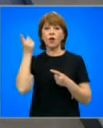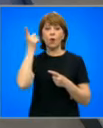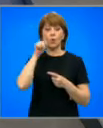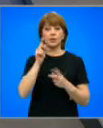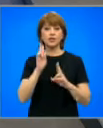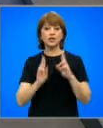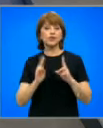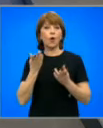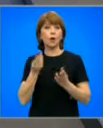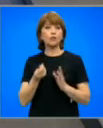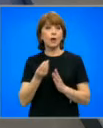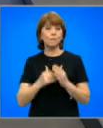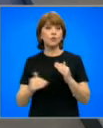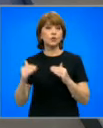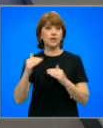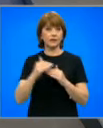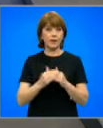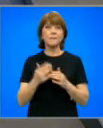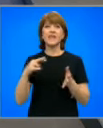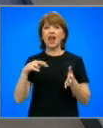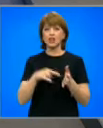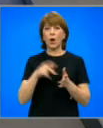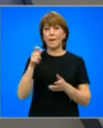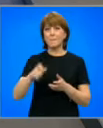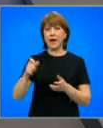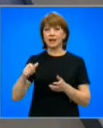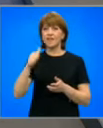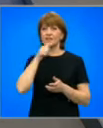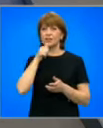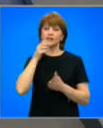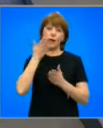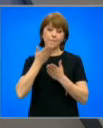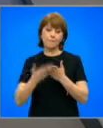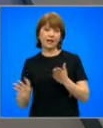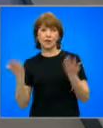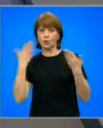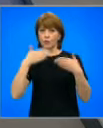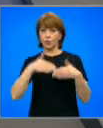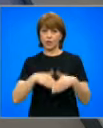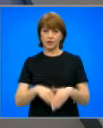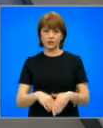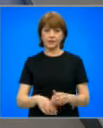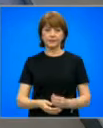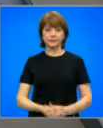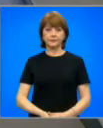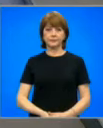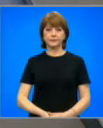А мораториумът върху цените на тока, парното и водата пада от полунощ. Какви са прогнозите? По света и у нас